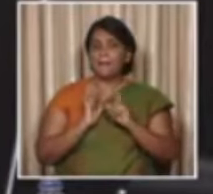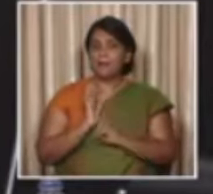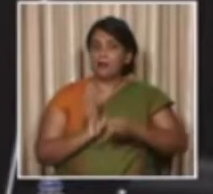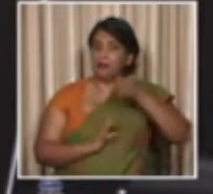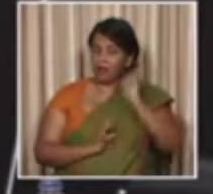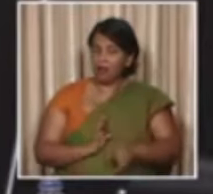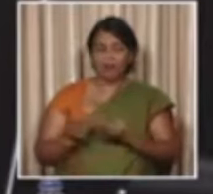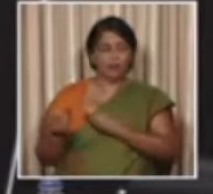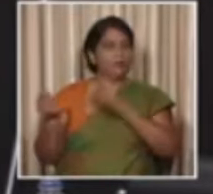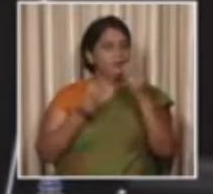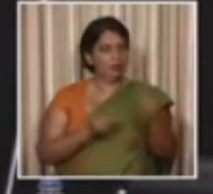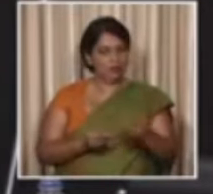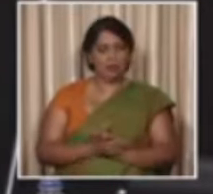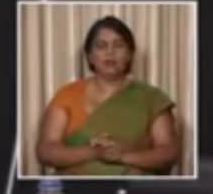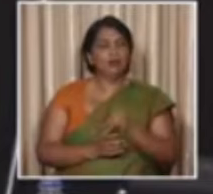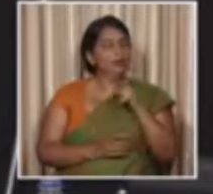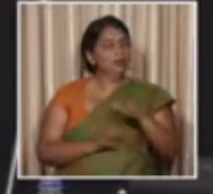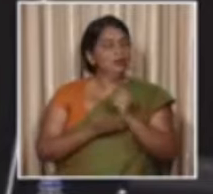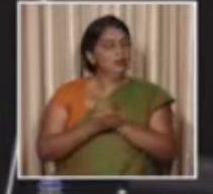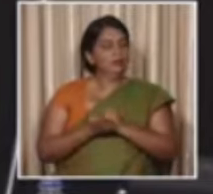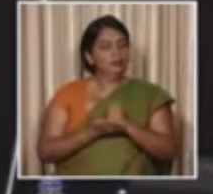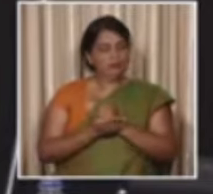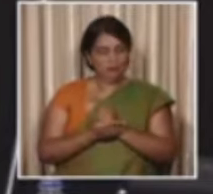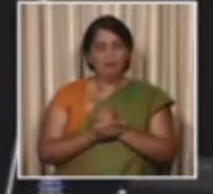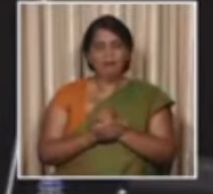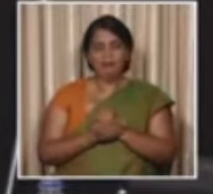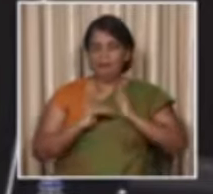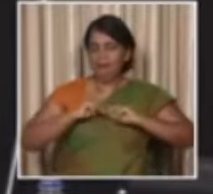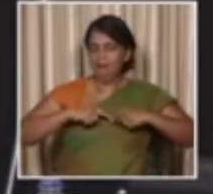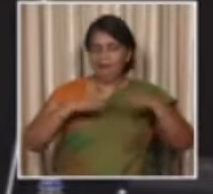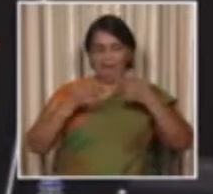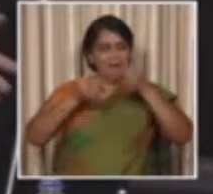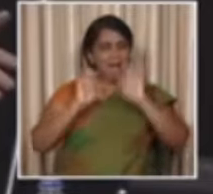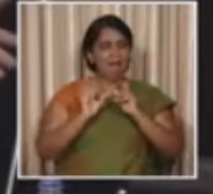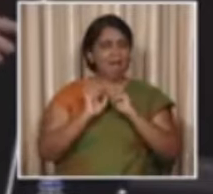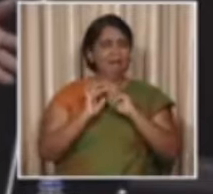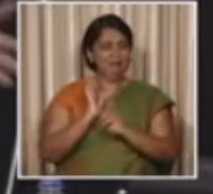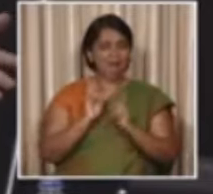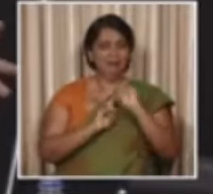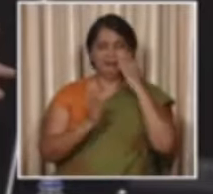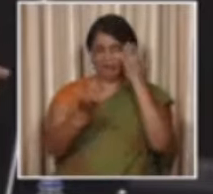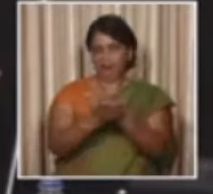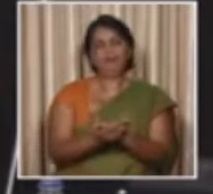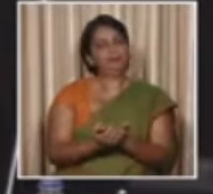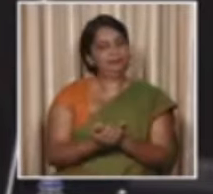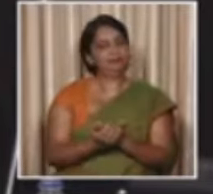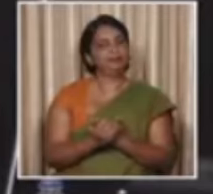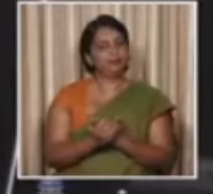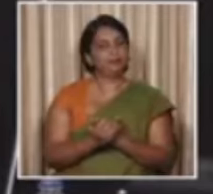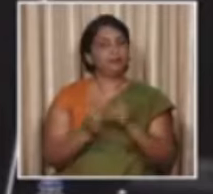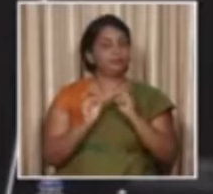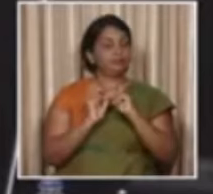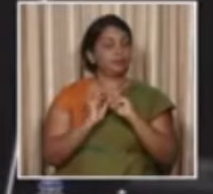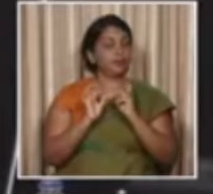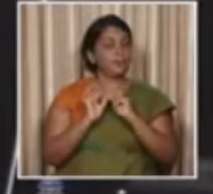සම්මත කරලා එව්වා මෙයාට. එතකොට සියලු පියවර අරගෙන නිවැරදි පනත තමයි පාර්ලිමේන්තුවේ ඉදිරිපත් කරේ. ඒ